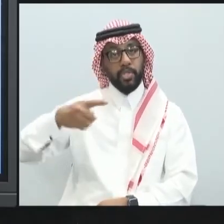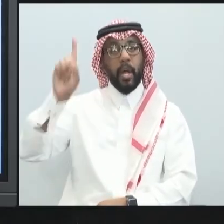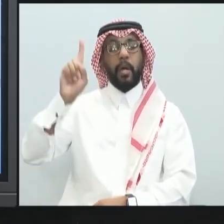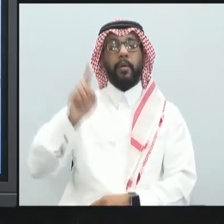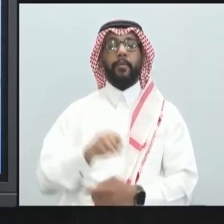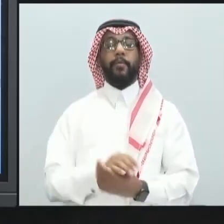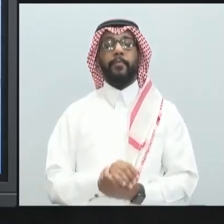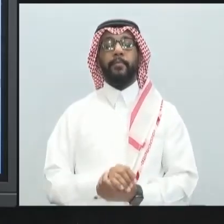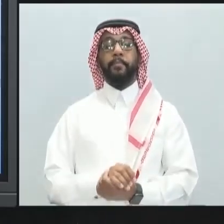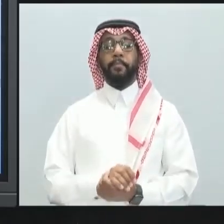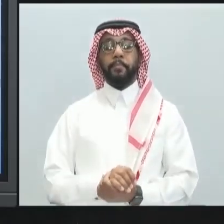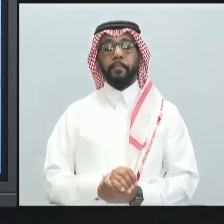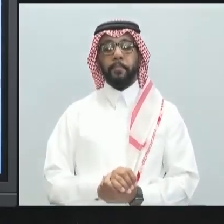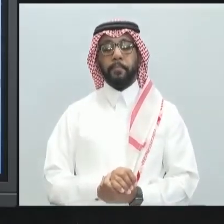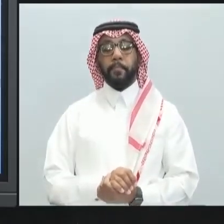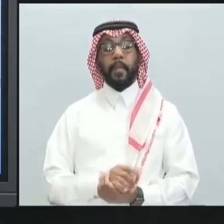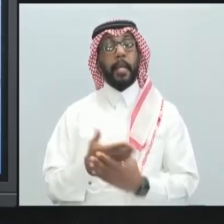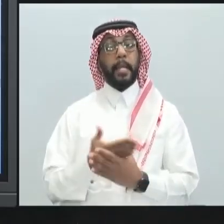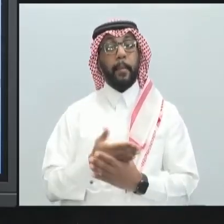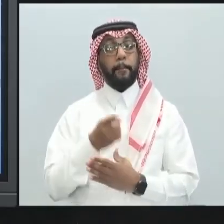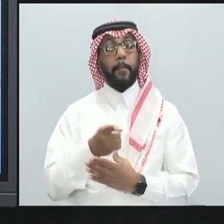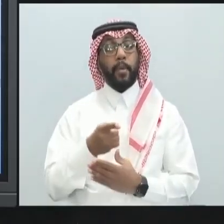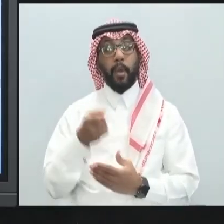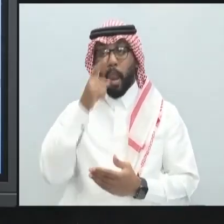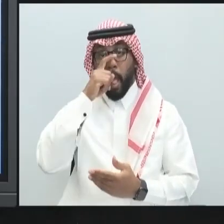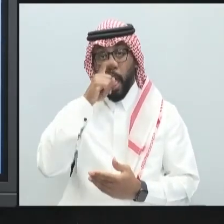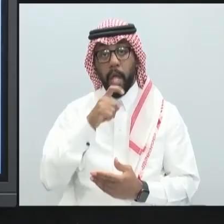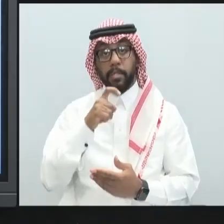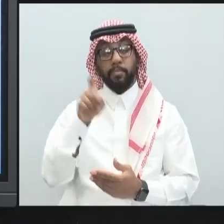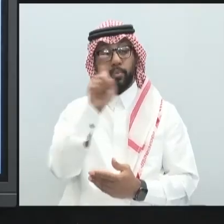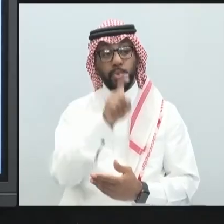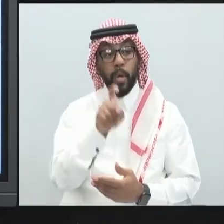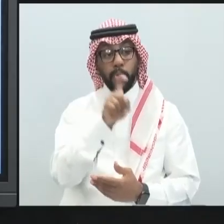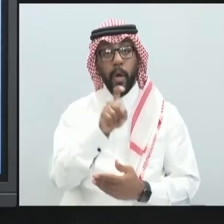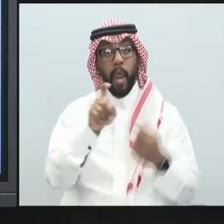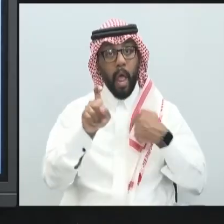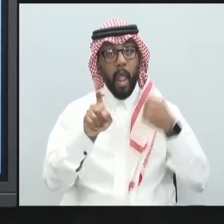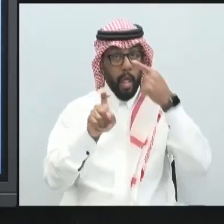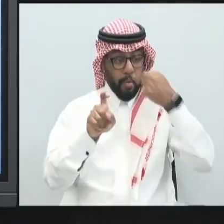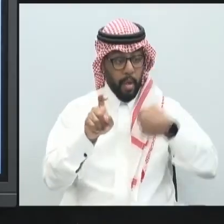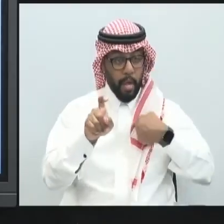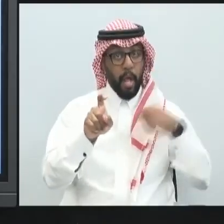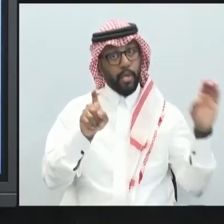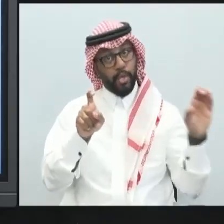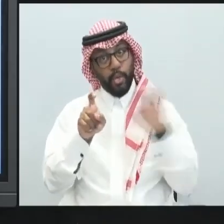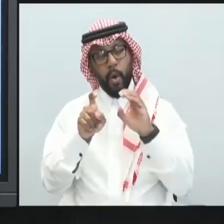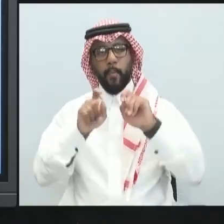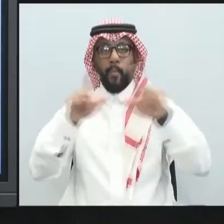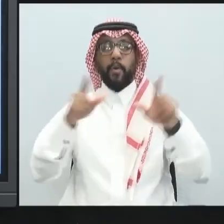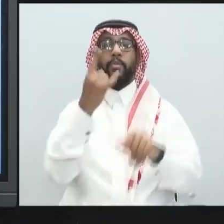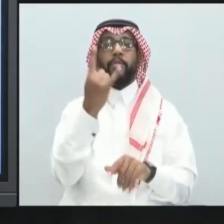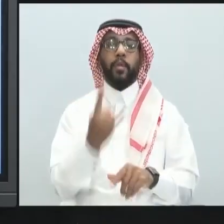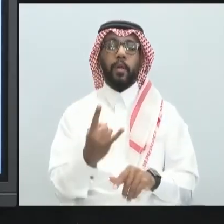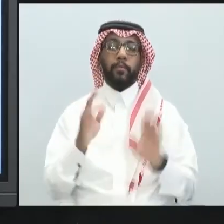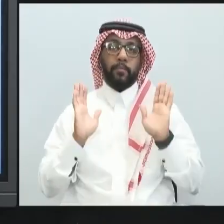الاختلاف شيء بسيط لانك لابد ان تجيب عن السؤال اجابه صحيحه قد نضيف بعض